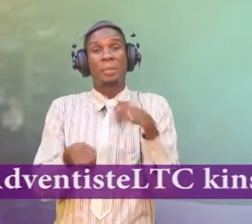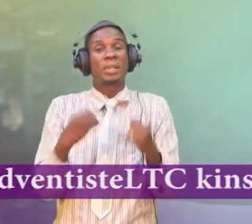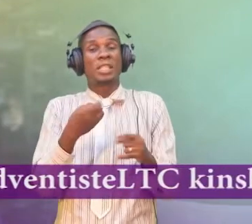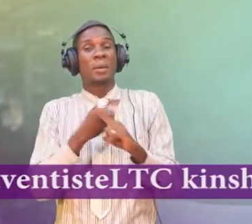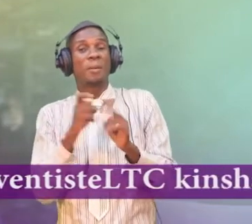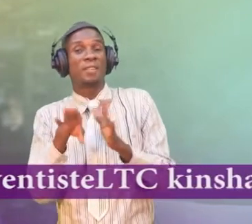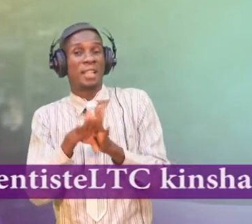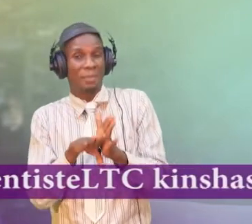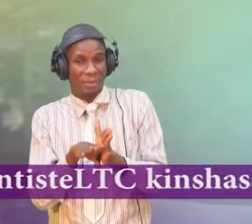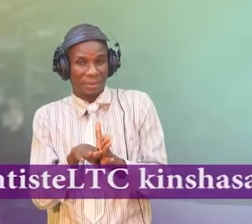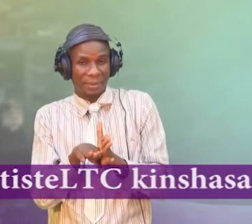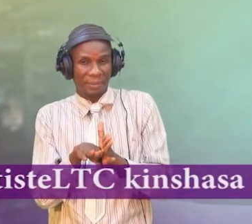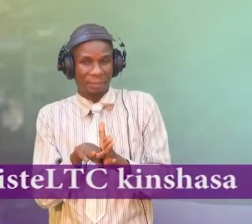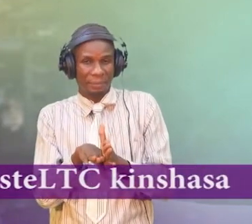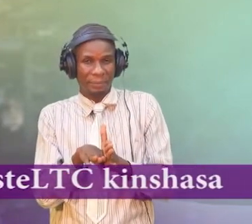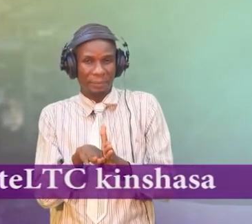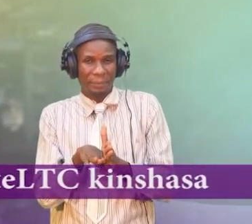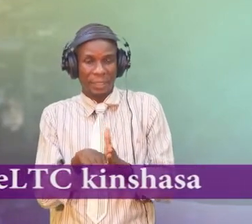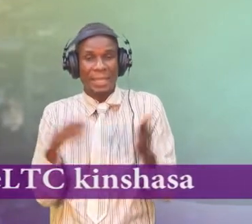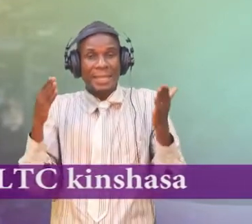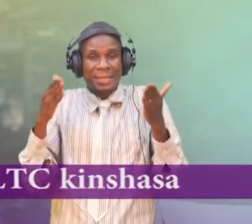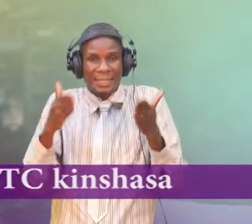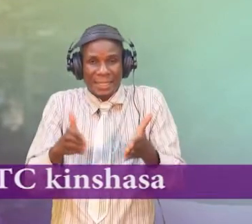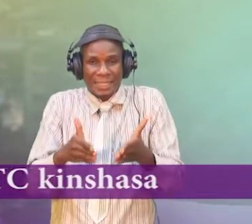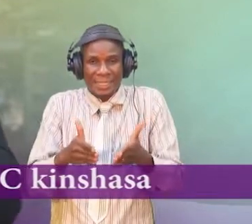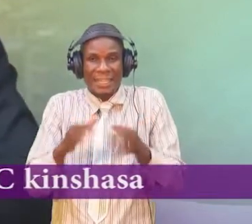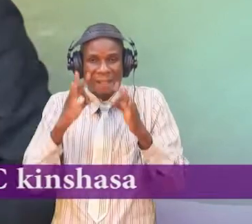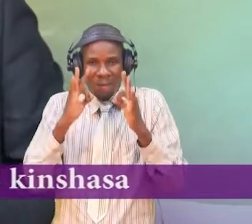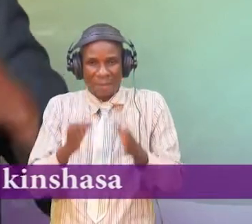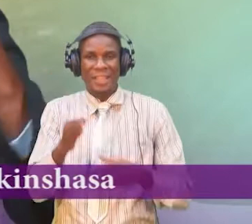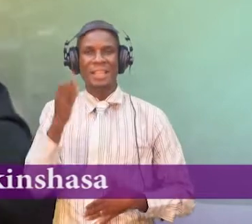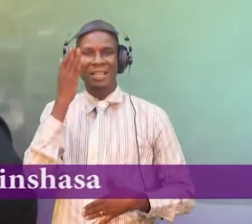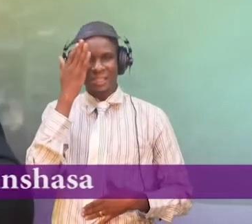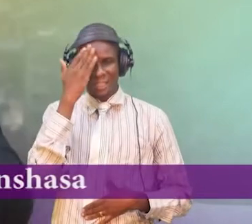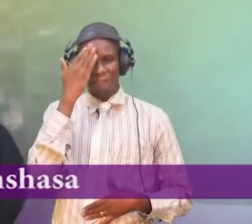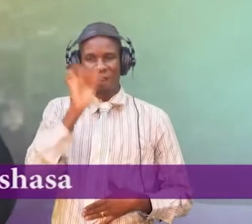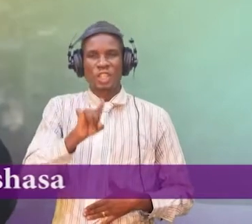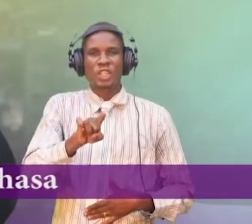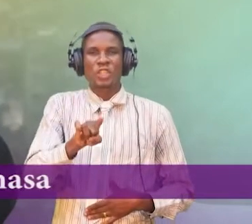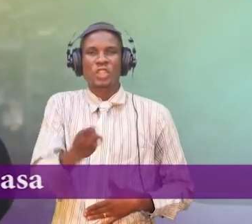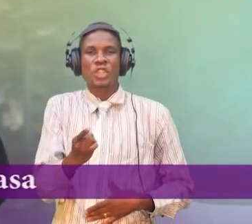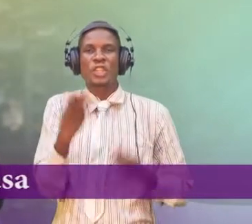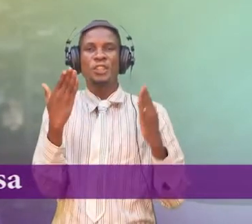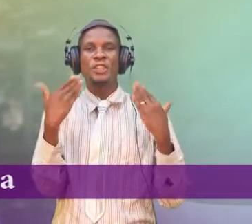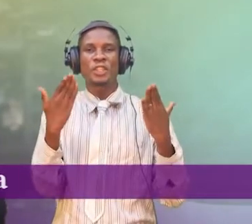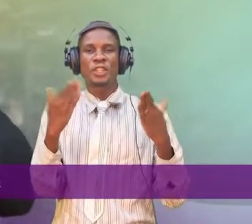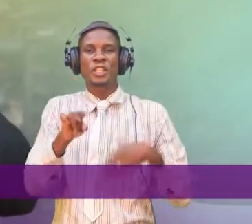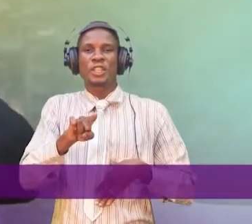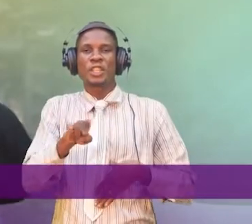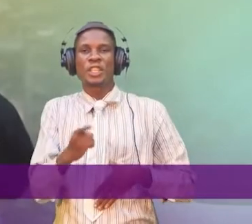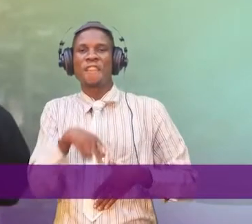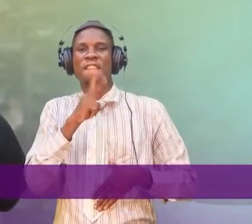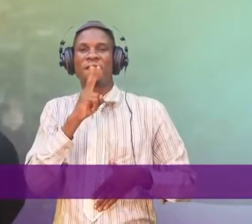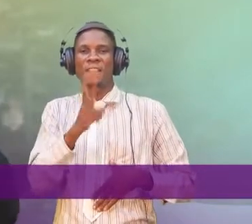boyeto bivande lo moko boya kondimate kasi ezali nde koyeba nzambe